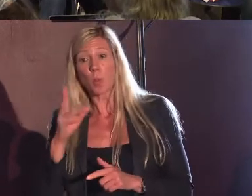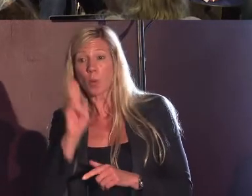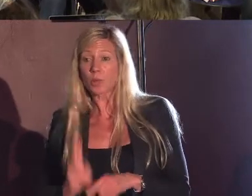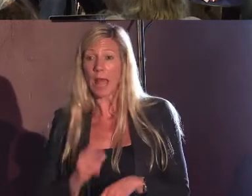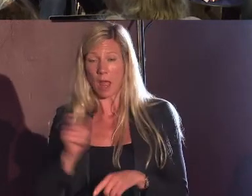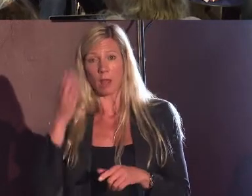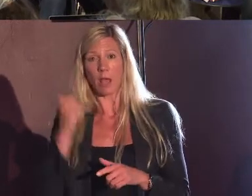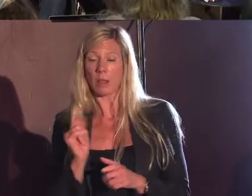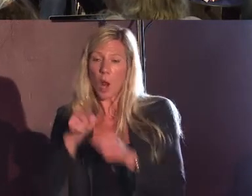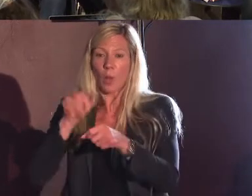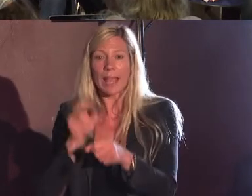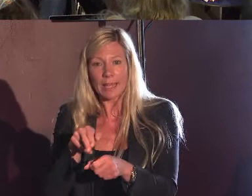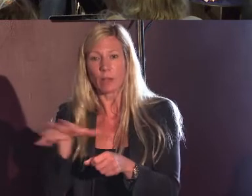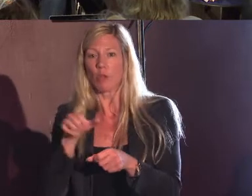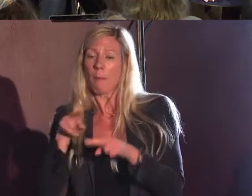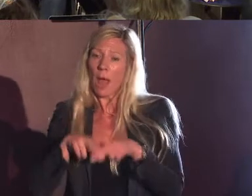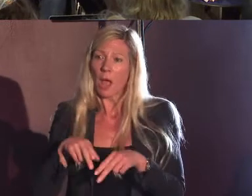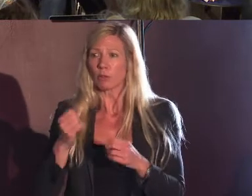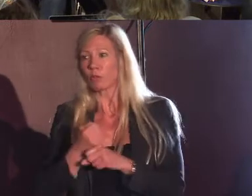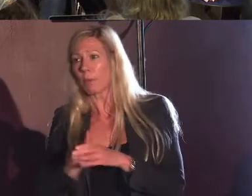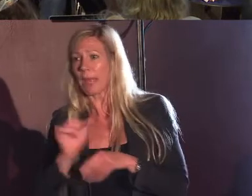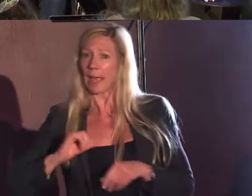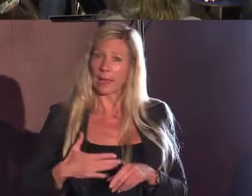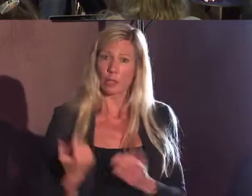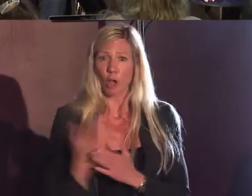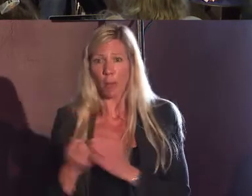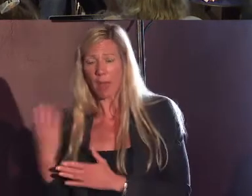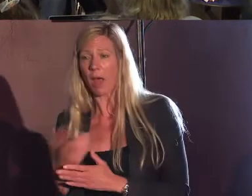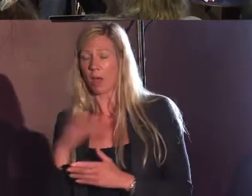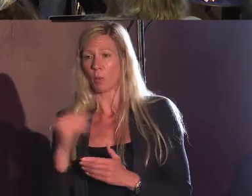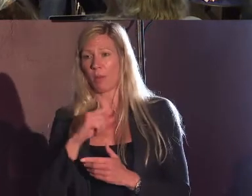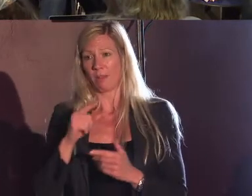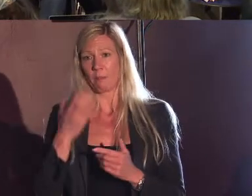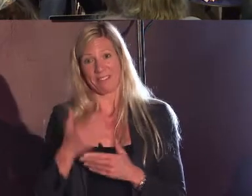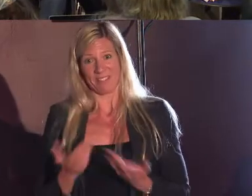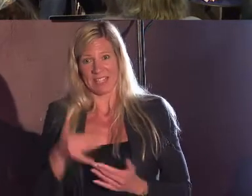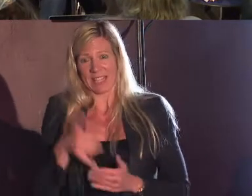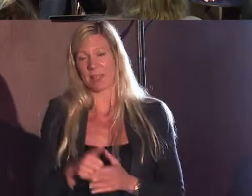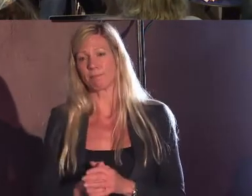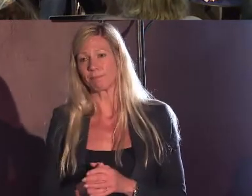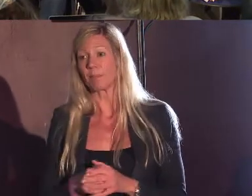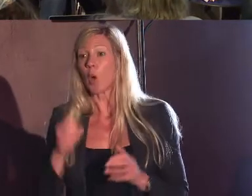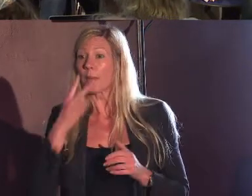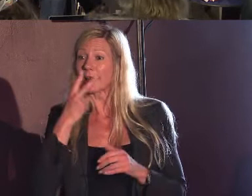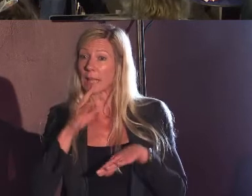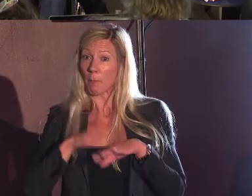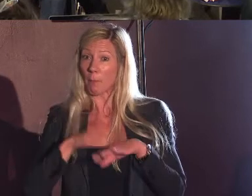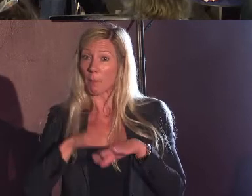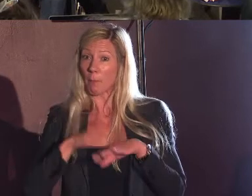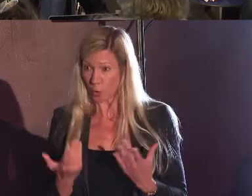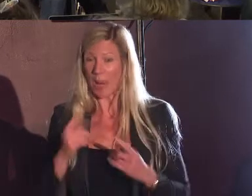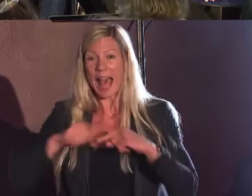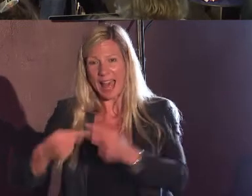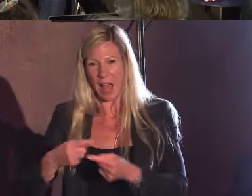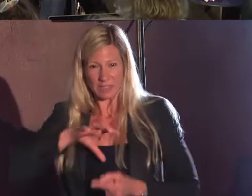in och ta plats och jobba med sitt eget skapande. Där vi så att säga faciliterar det här. Tittar man på kulturarvssektorn så är